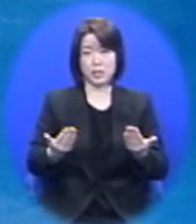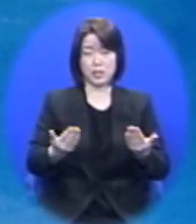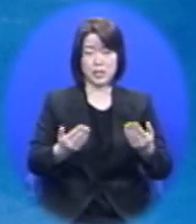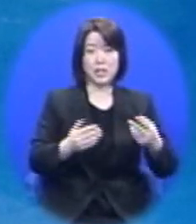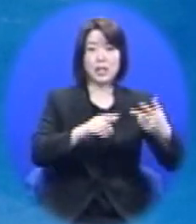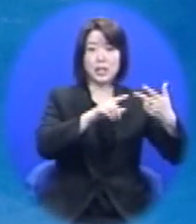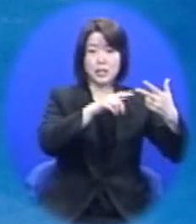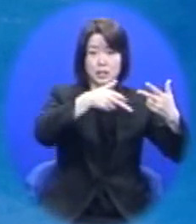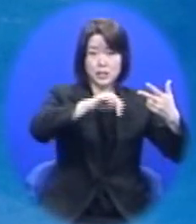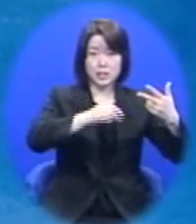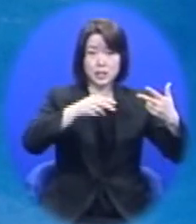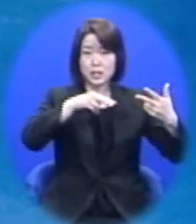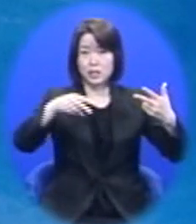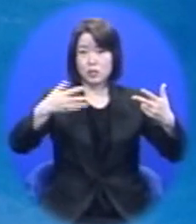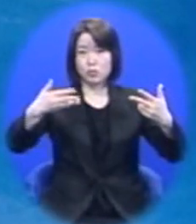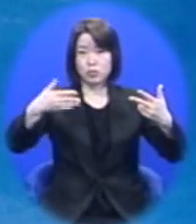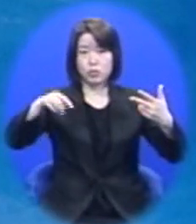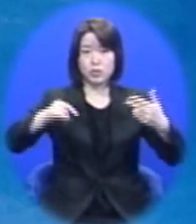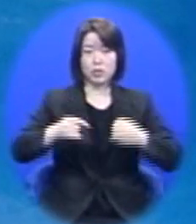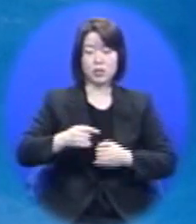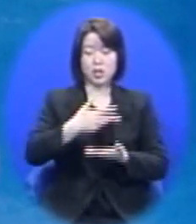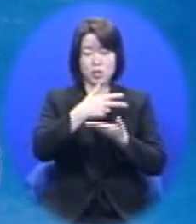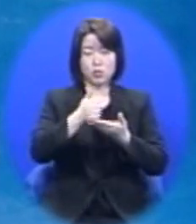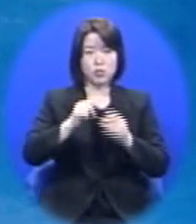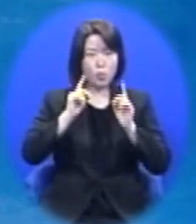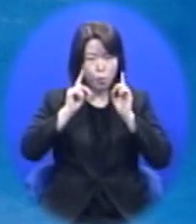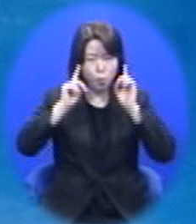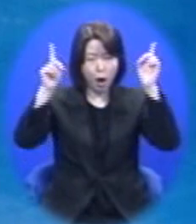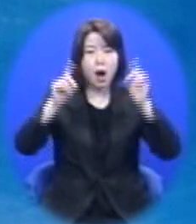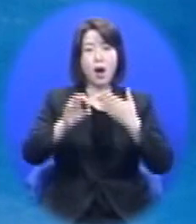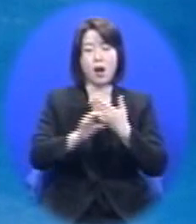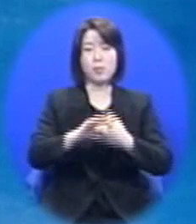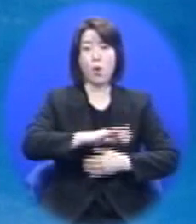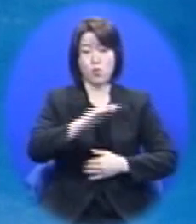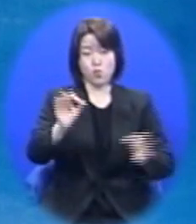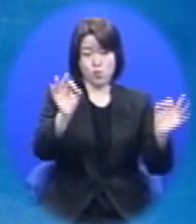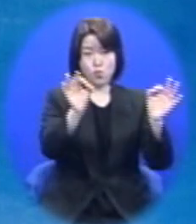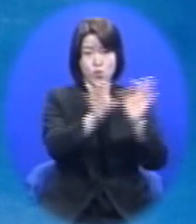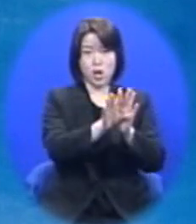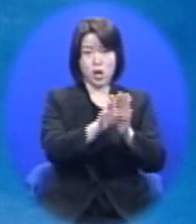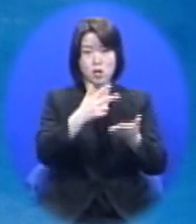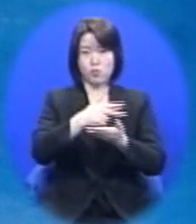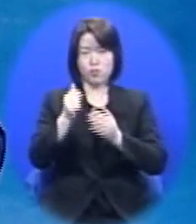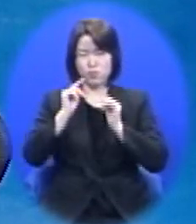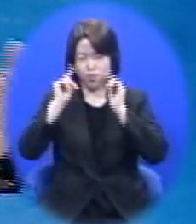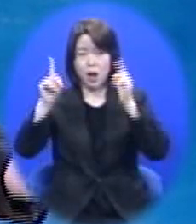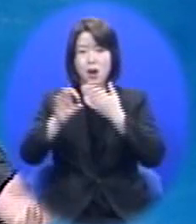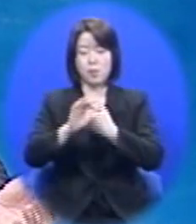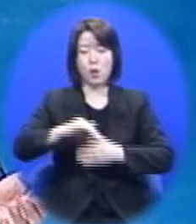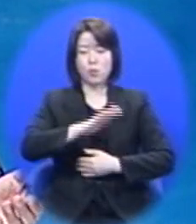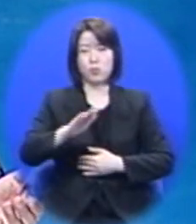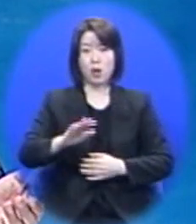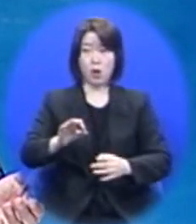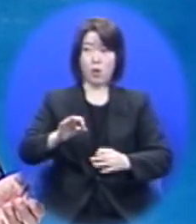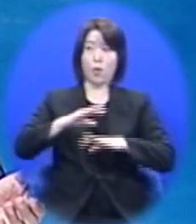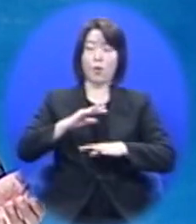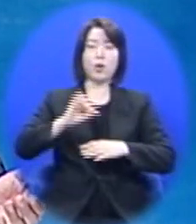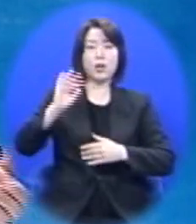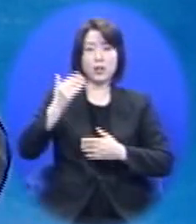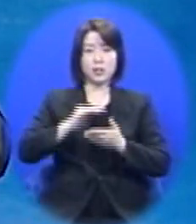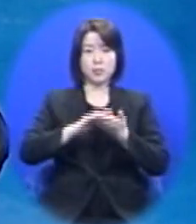이렇게 말씀합니다. 주님께서 노하시면 우리는 사라지고, 주님께서 노하시면 우리는 소스라치게